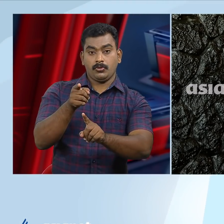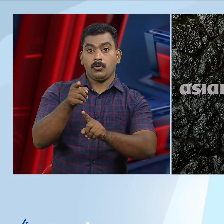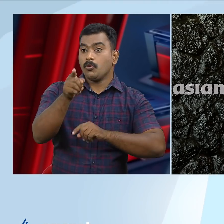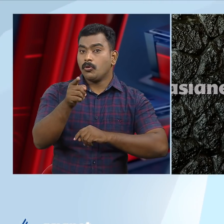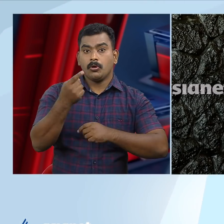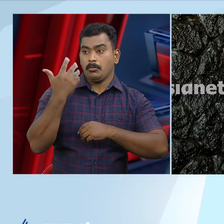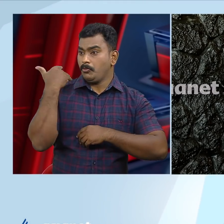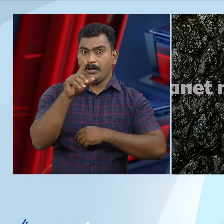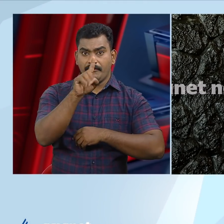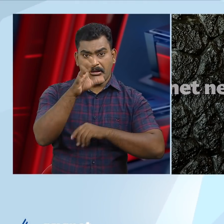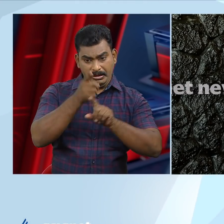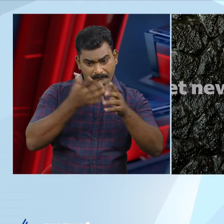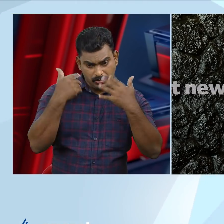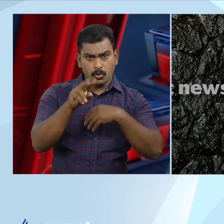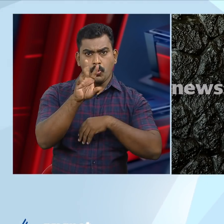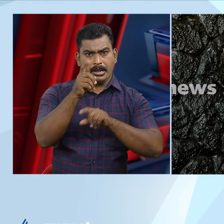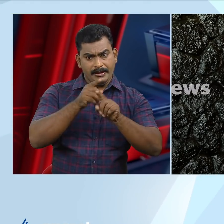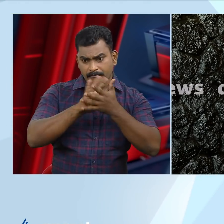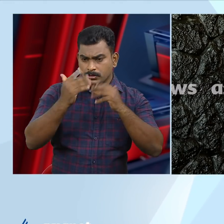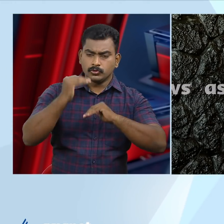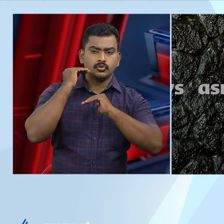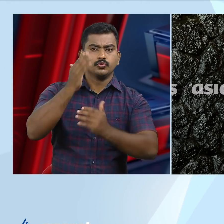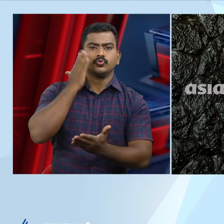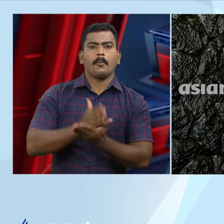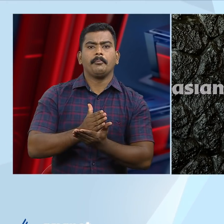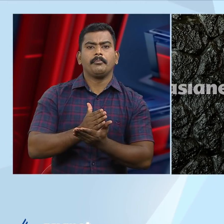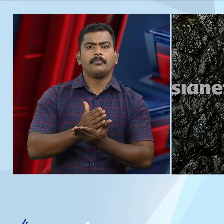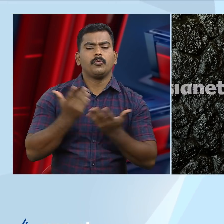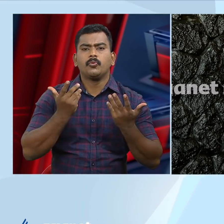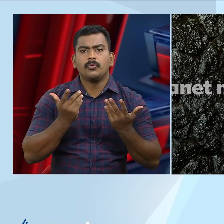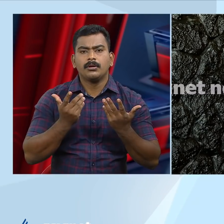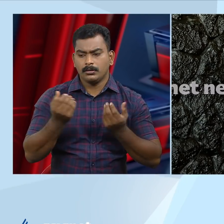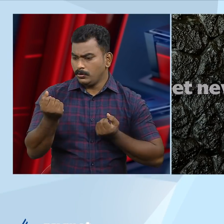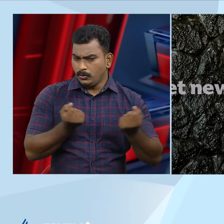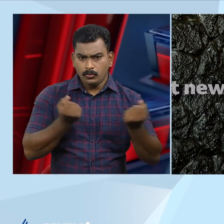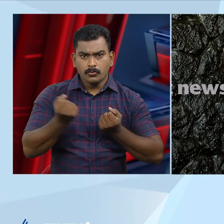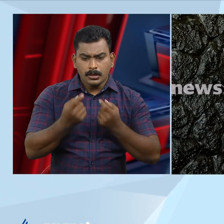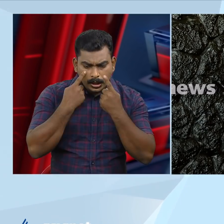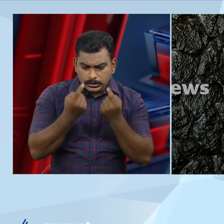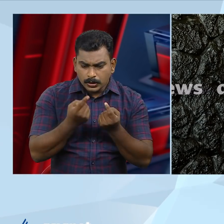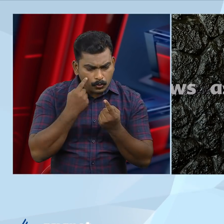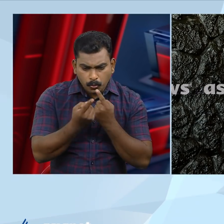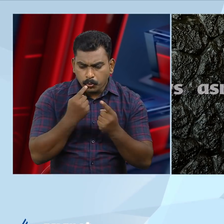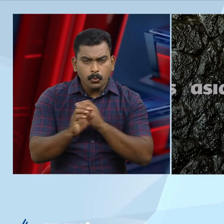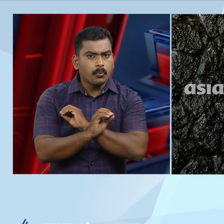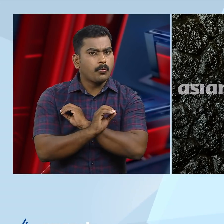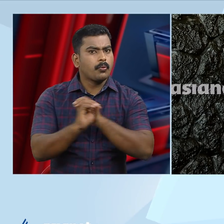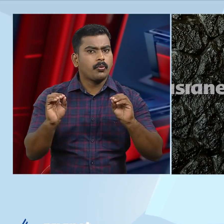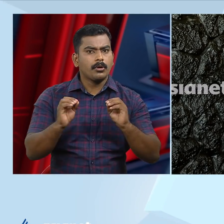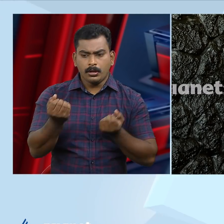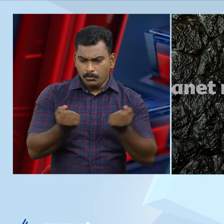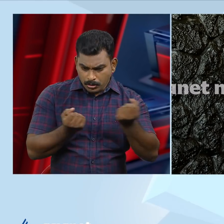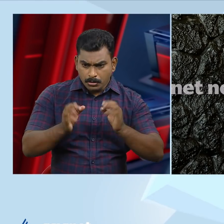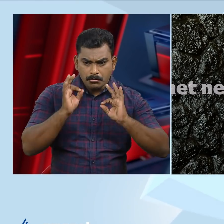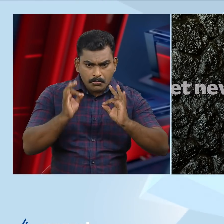കിലോമീറ്റർ ഓടിയെന്നുള്ളത് നോക്കാതെ ആ വണ്ടിയുടെ പിന്നെ മറ്റു വിധത്തിലുള്ള പരിശോധനകളൊന്നും ഇല്ലാതെ ഇതിൻ്റെ റണ്ണിങ് കണ്ടീഷൻ